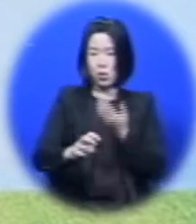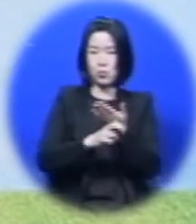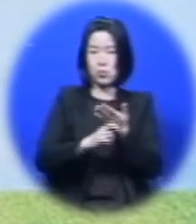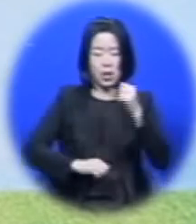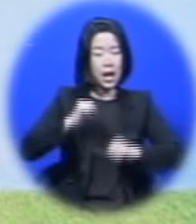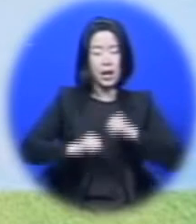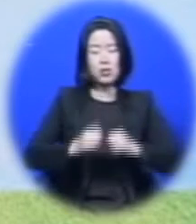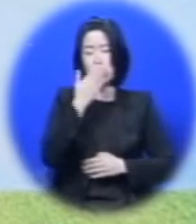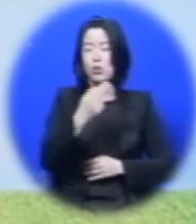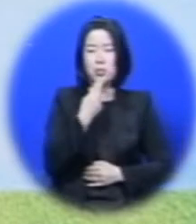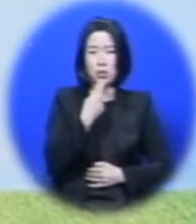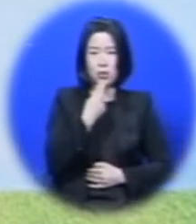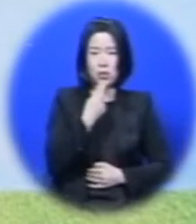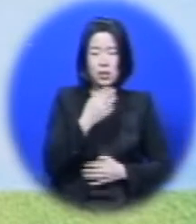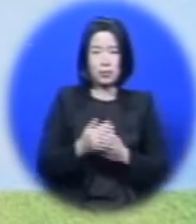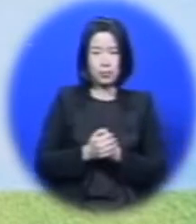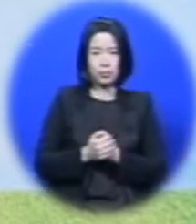행할 수가 없는 거거든요.